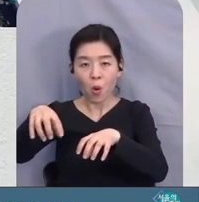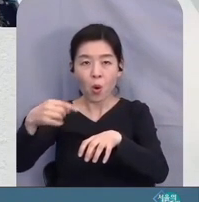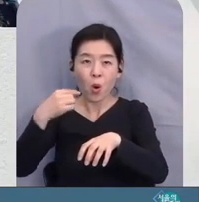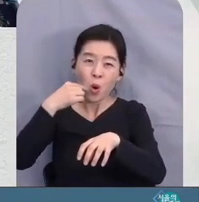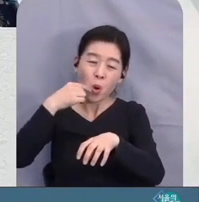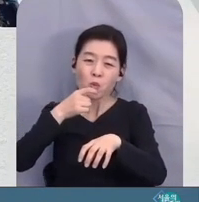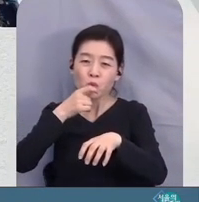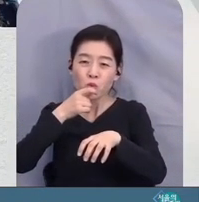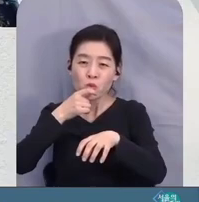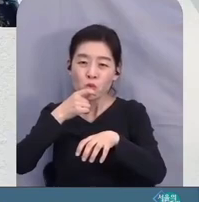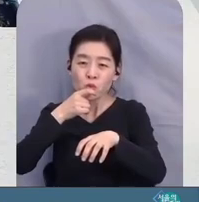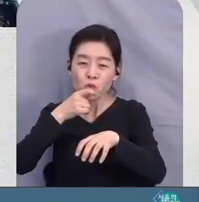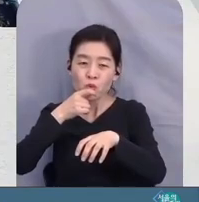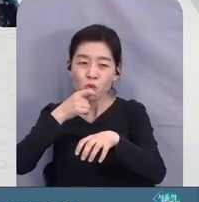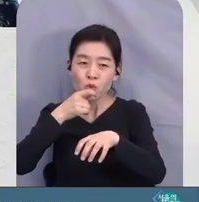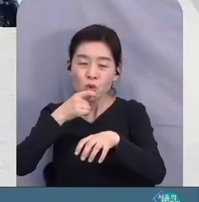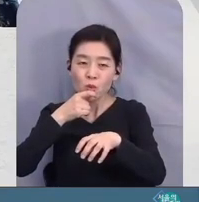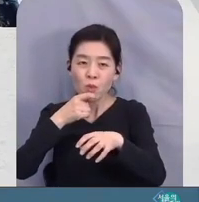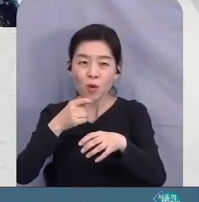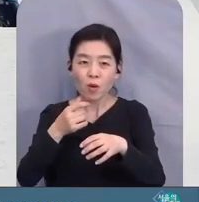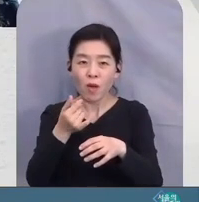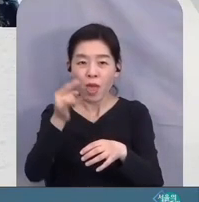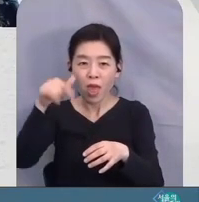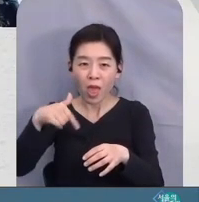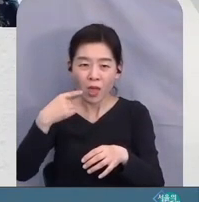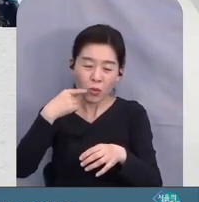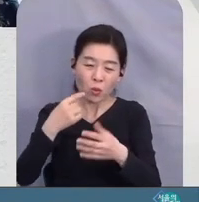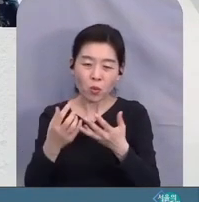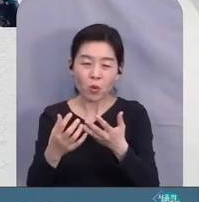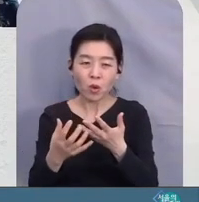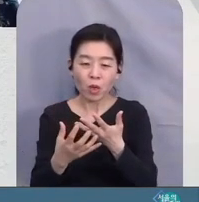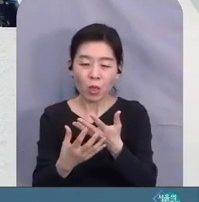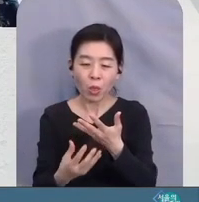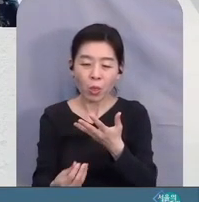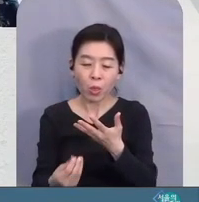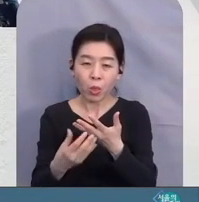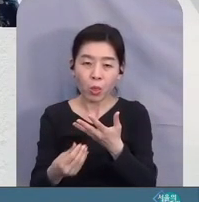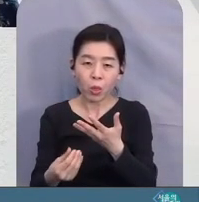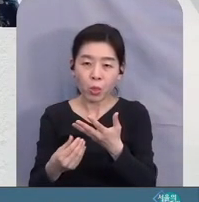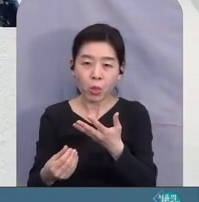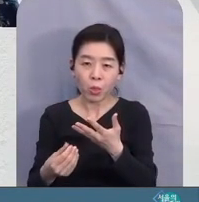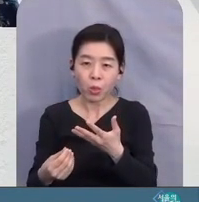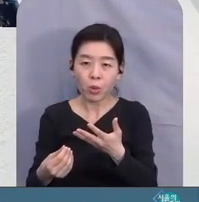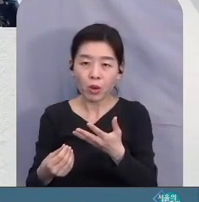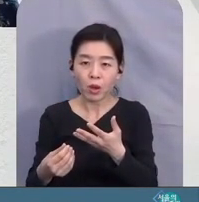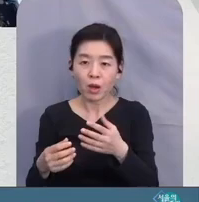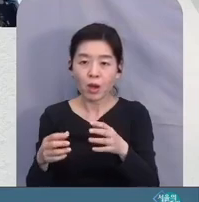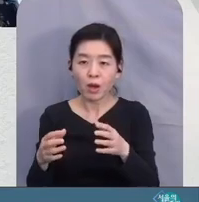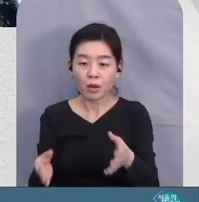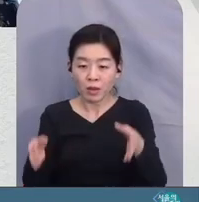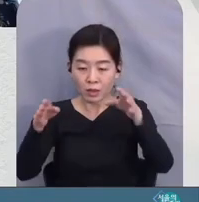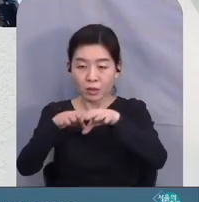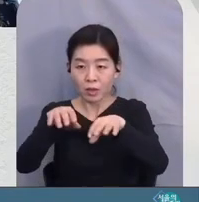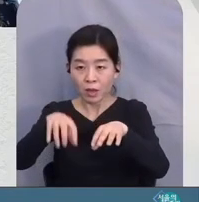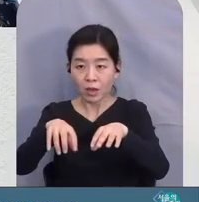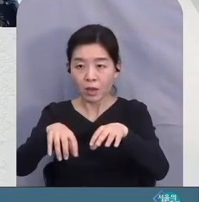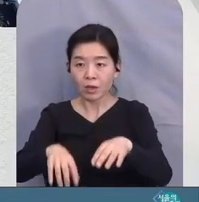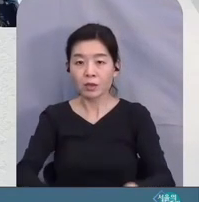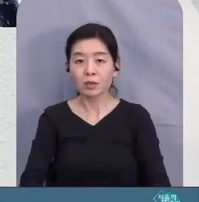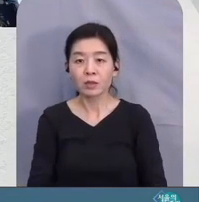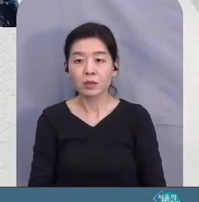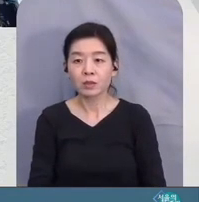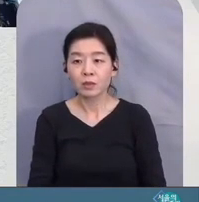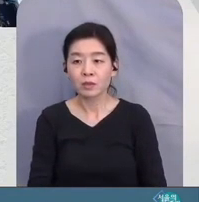방사능 핵 물질들을 제거하는 장치입니다. 그래서 오른쪽에 보면 많은 탱크들 있잖아요.